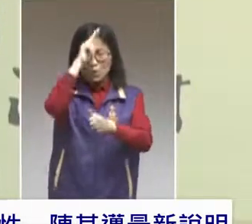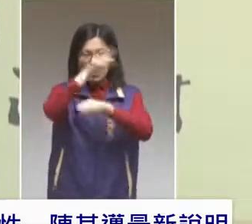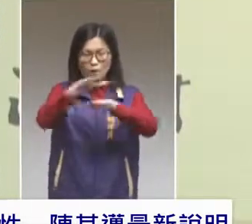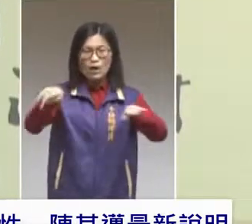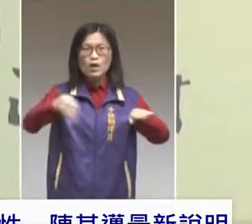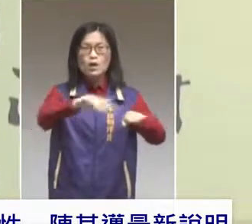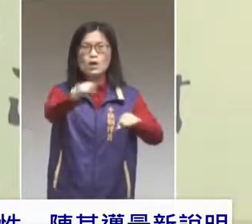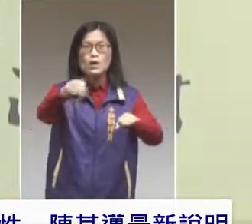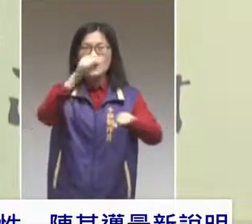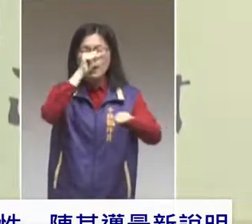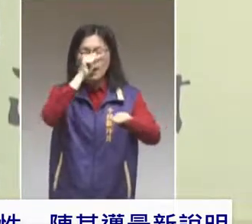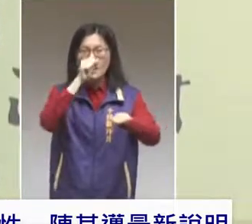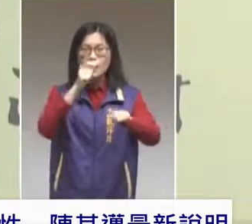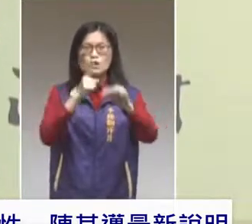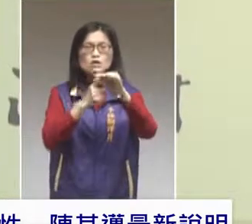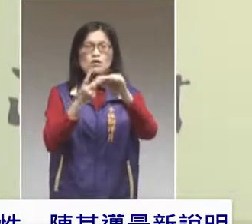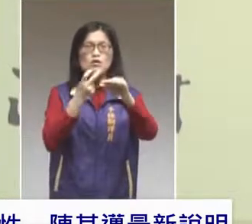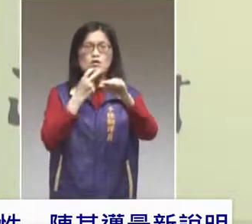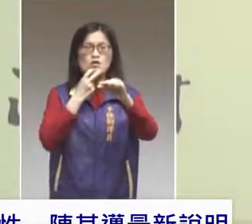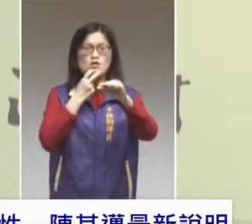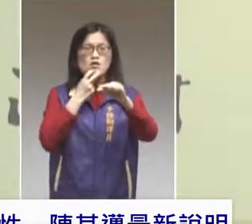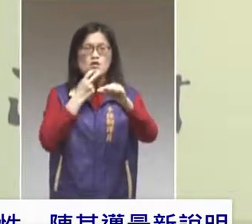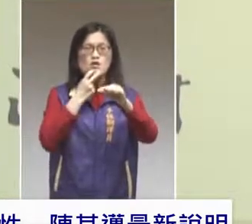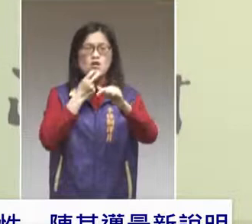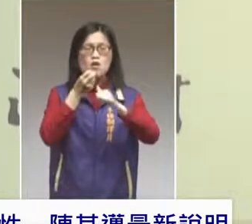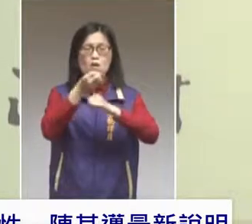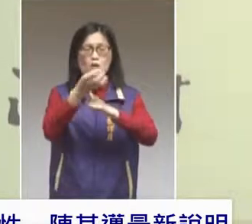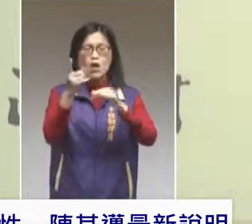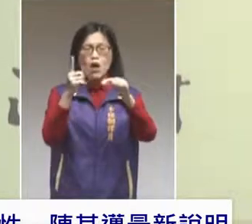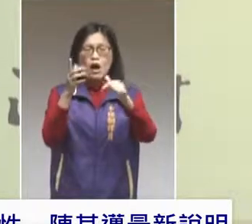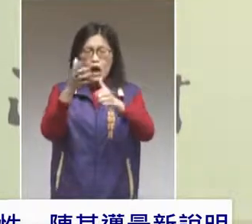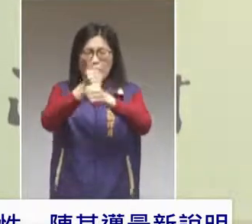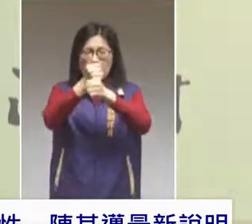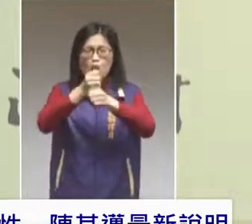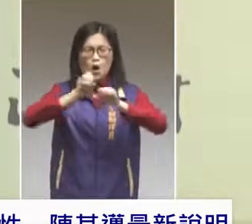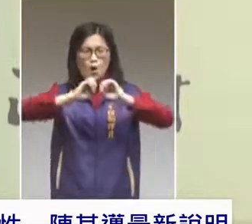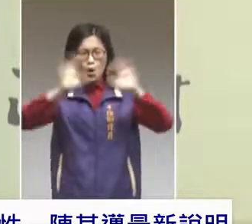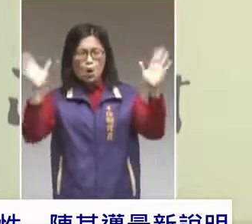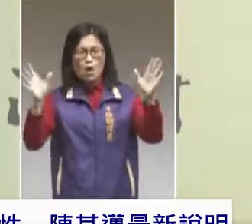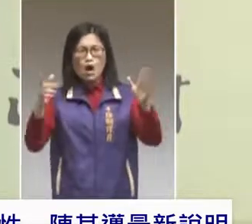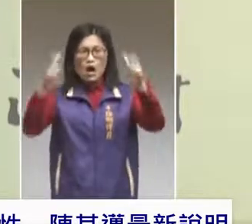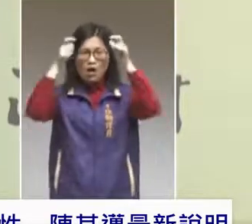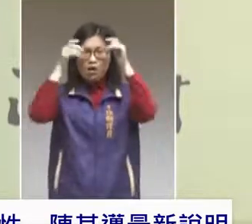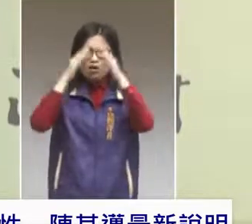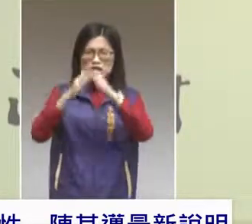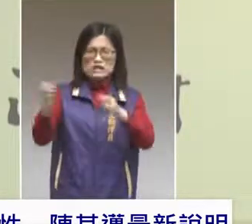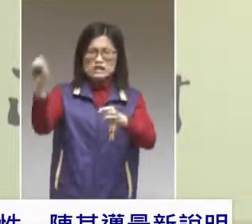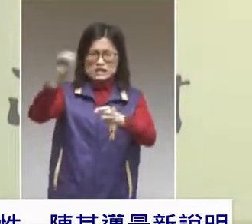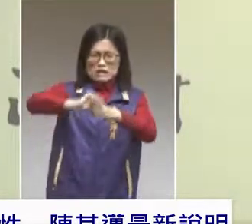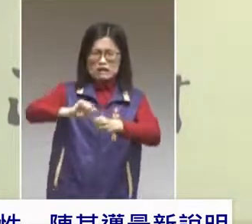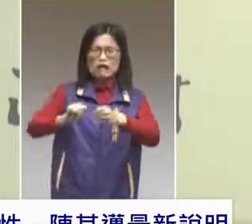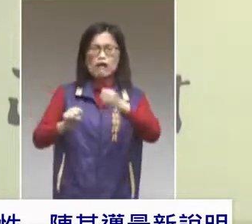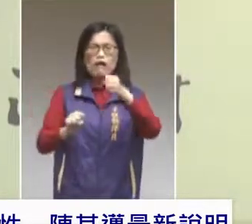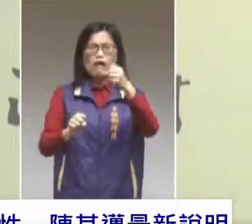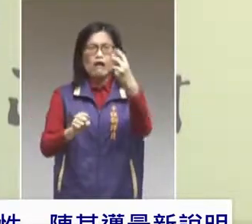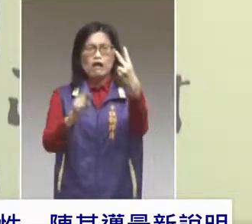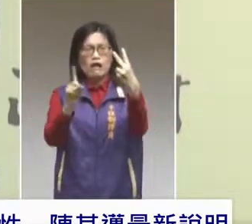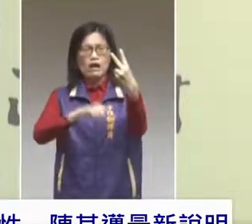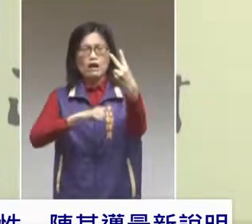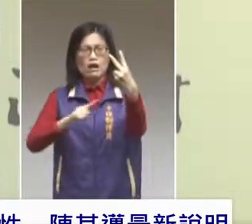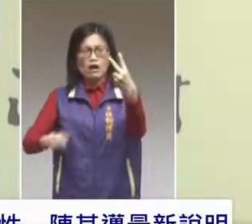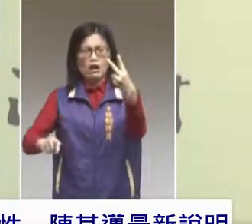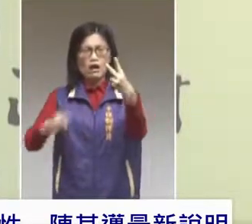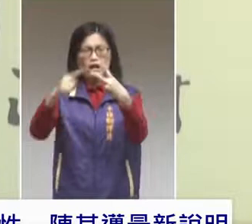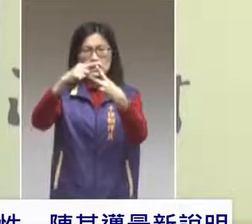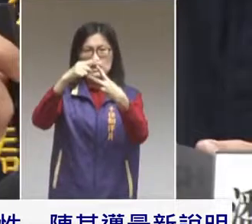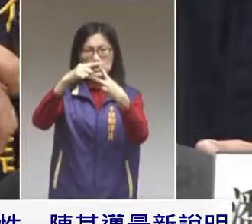市民朋友，各位媒体朋友，大家午安，大家好。那今天在中央流行疫情指挥中心公布，高雄市有新增2例的本